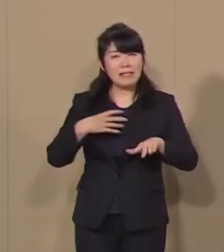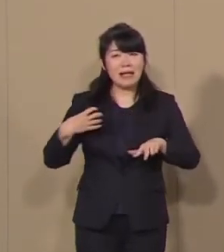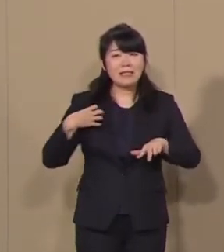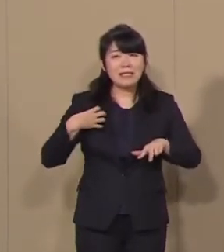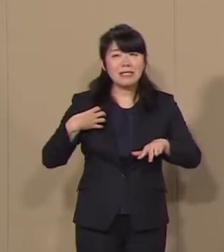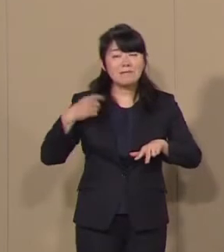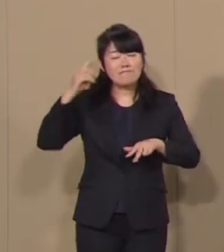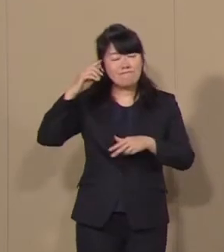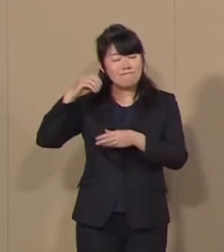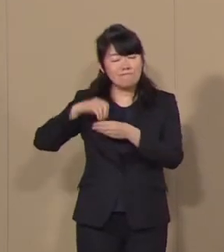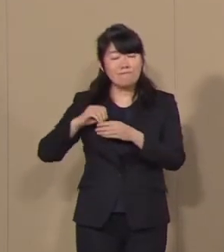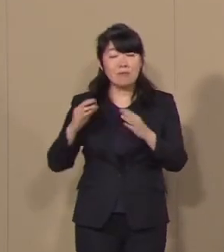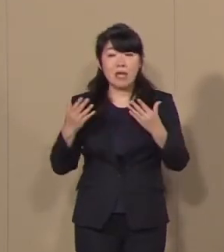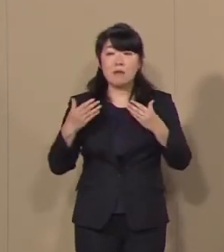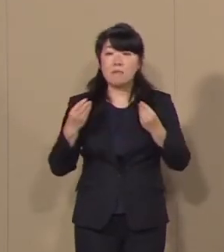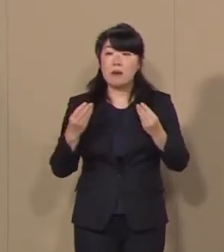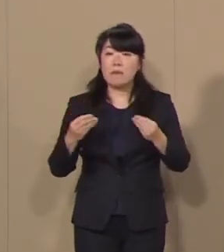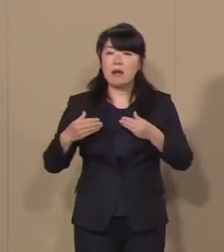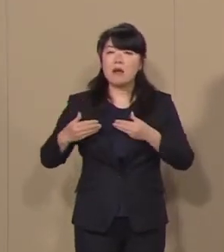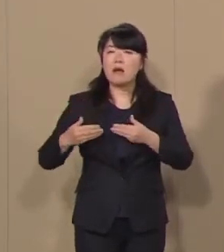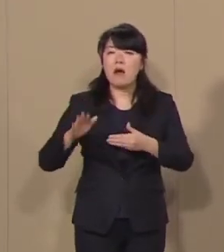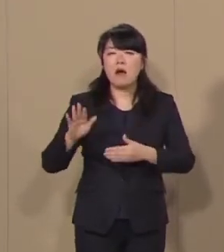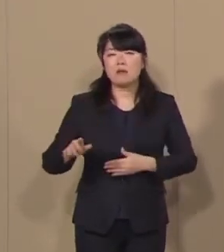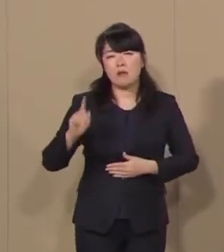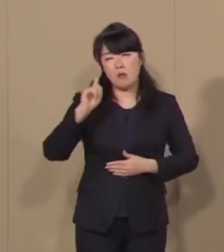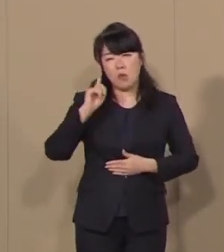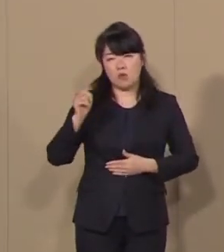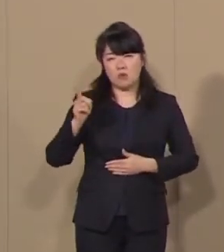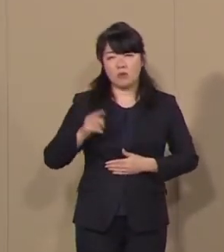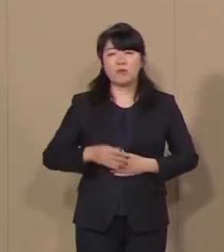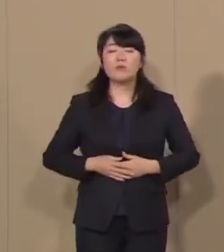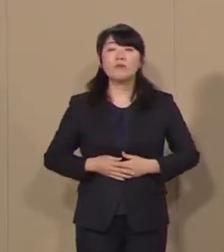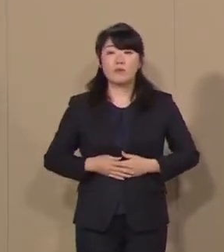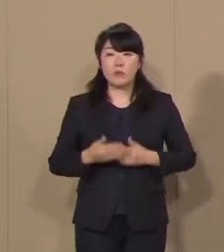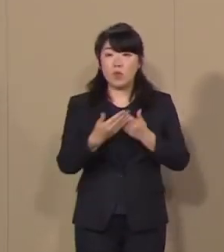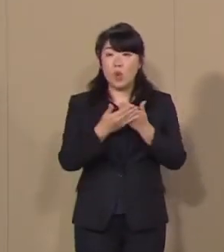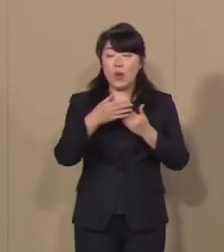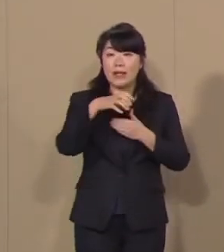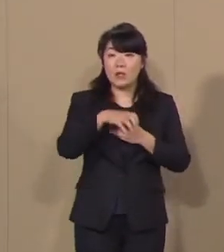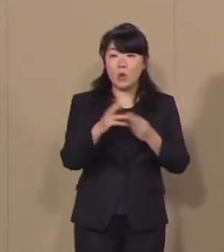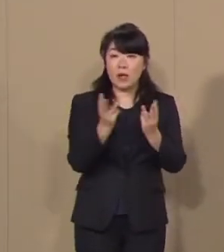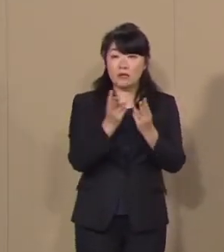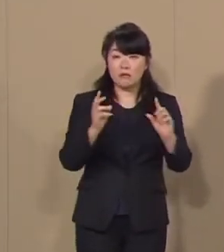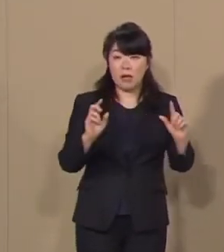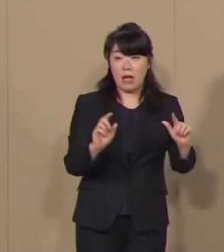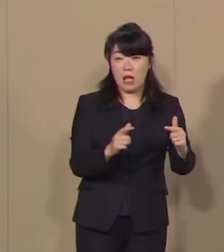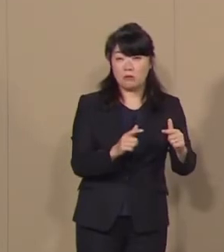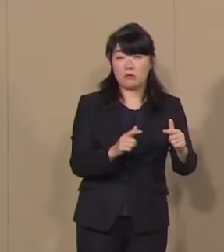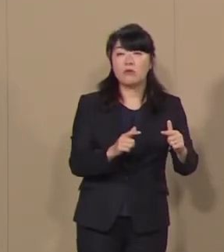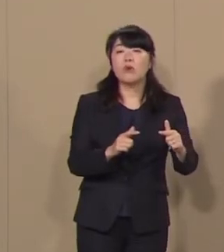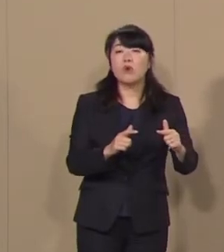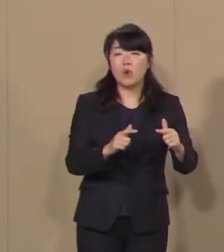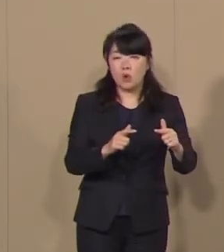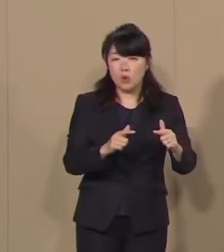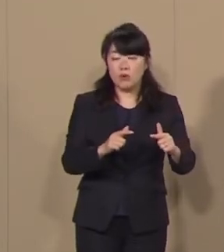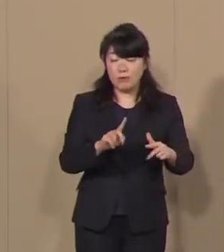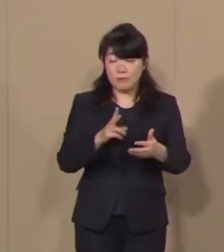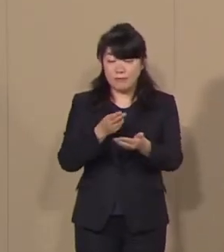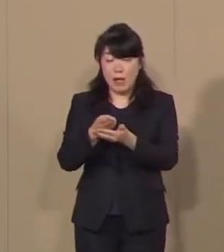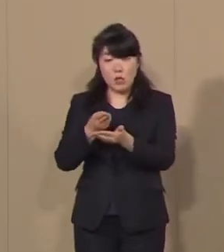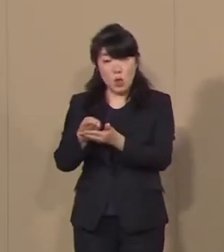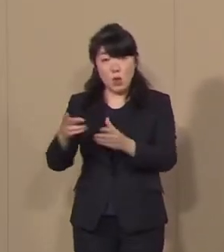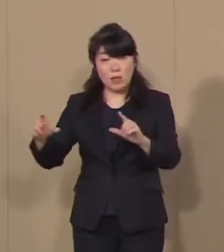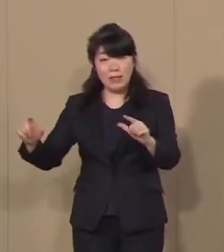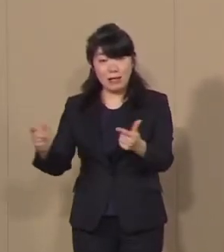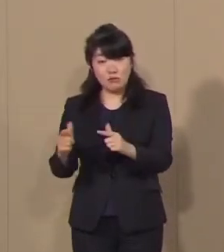政治をやってきたからだと思います保健所を減らしこの前の通常国会では病床削減